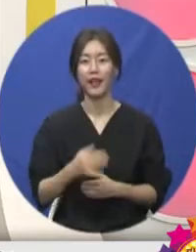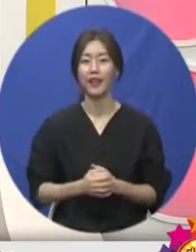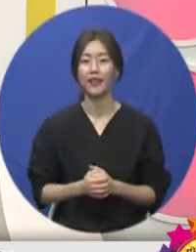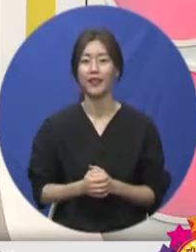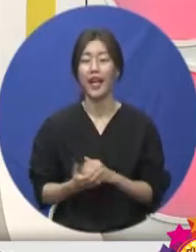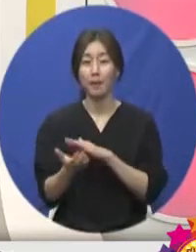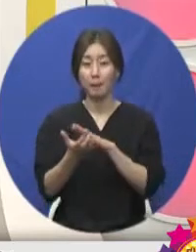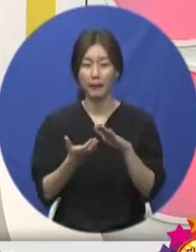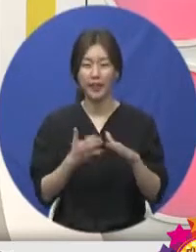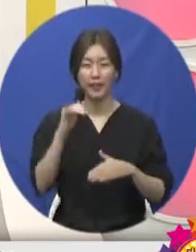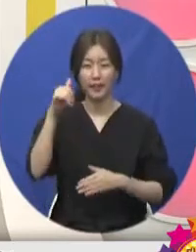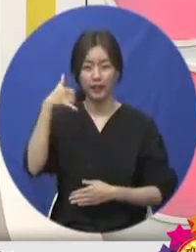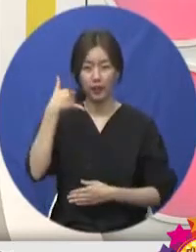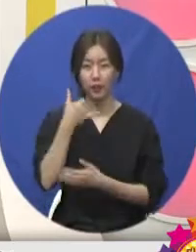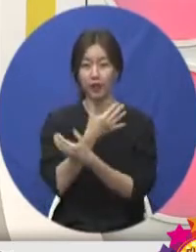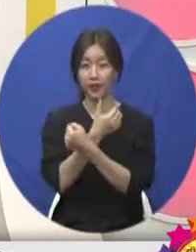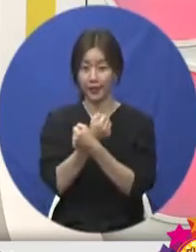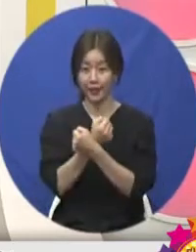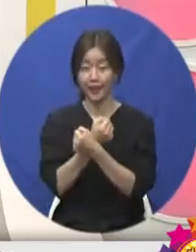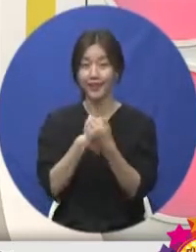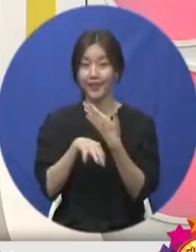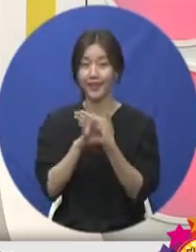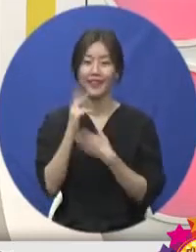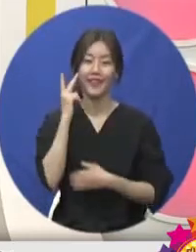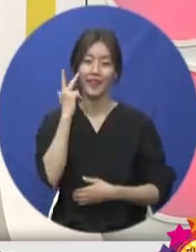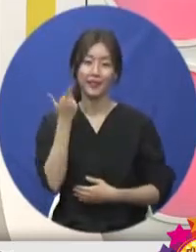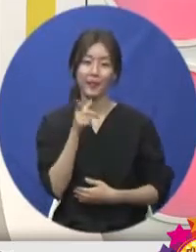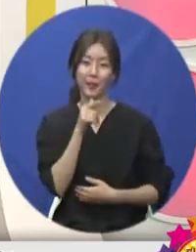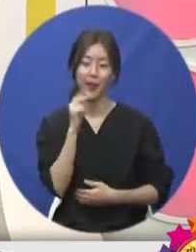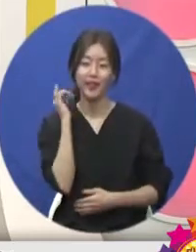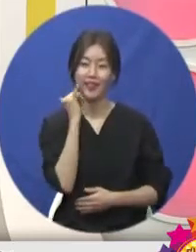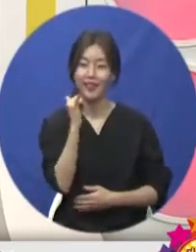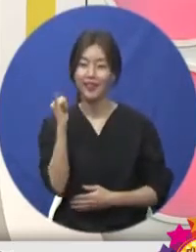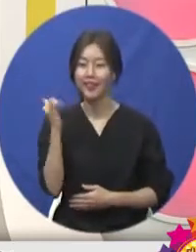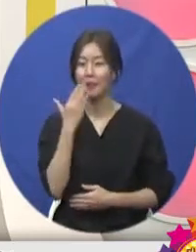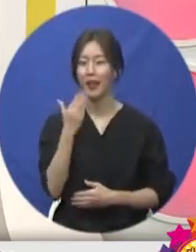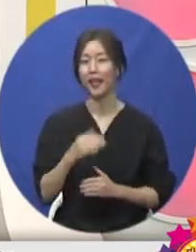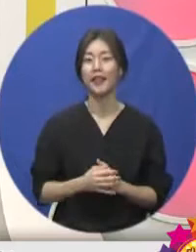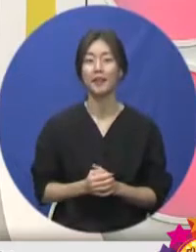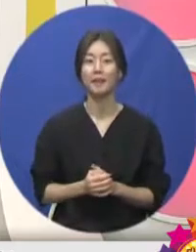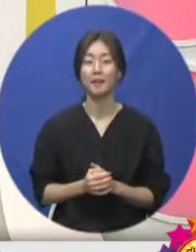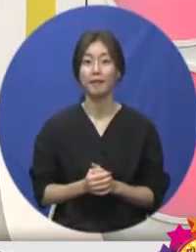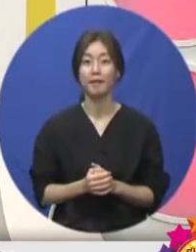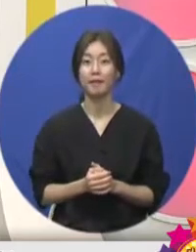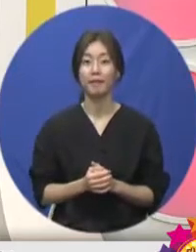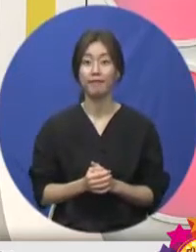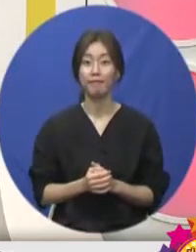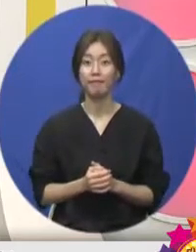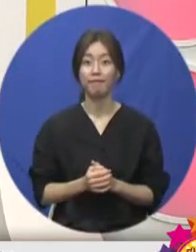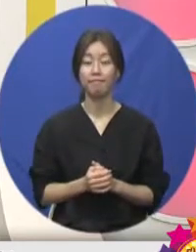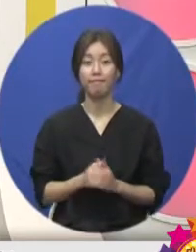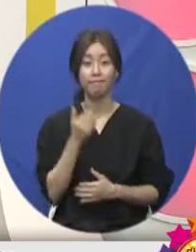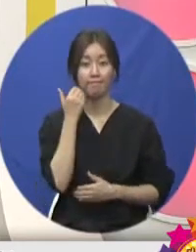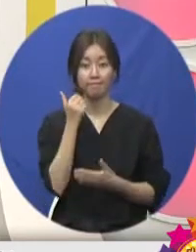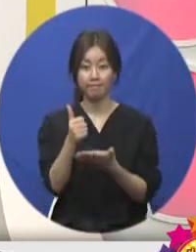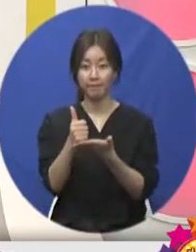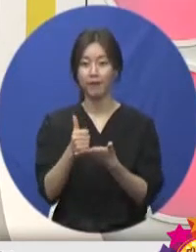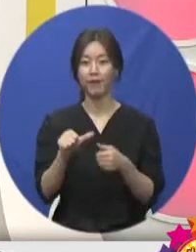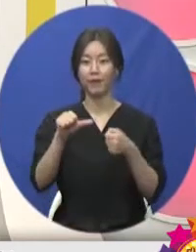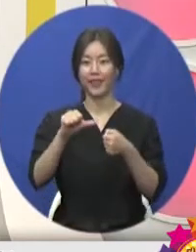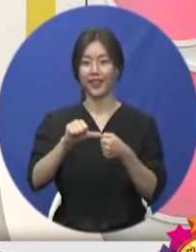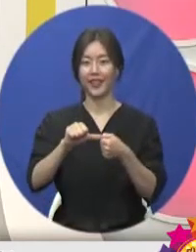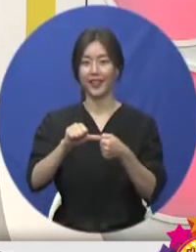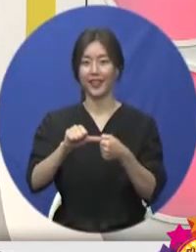예약 참여해 놓으시면 그렇죠. 다음 주 월요일부터 또 전화를 순차적으로 드리도록 하겠습니다. 자, 다음 분은 또 어떤 분이냐면 다섯